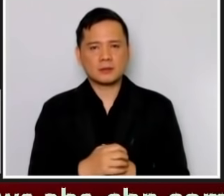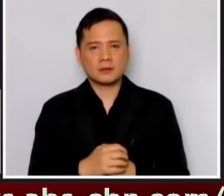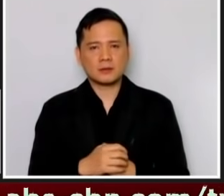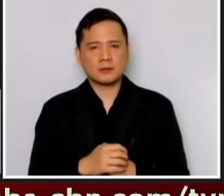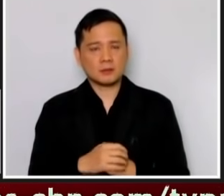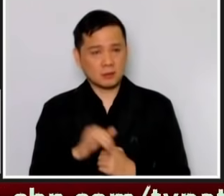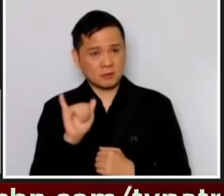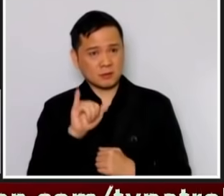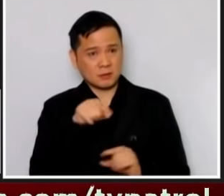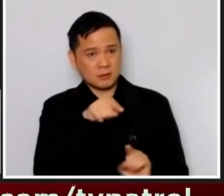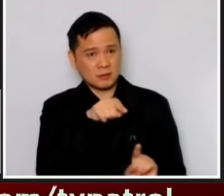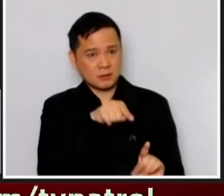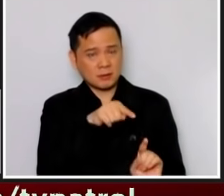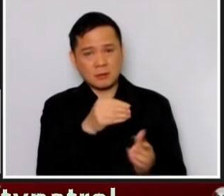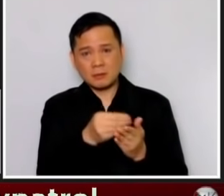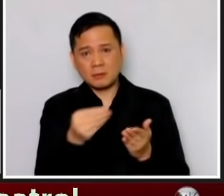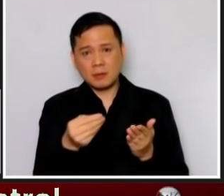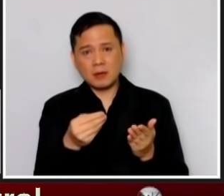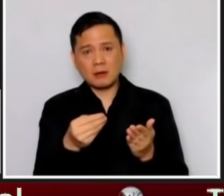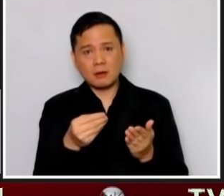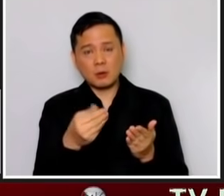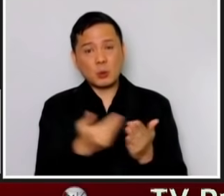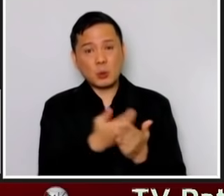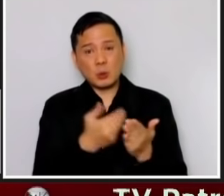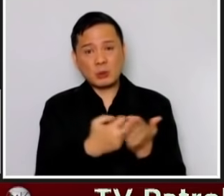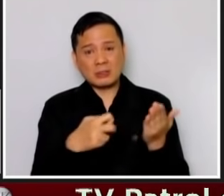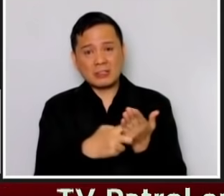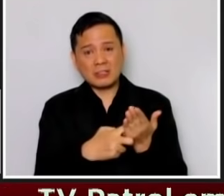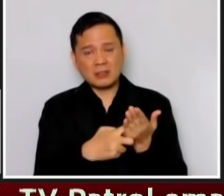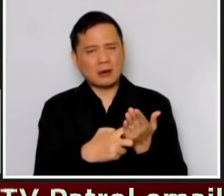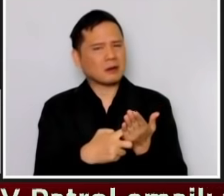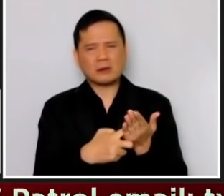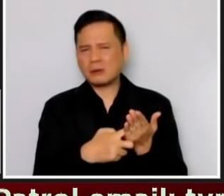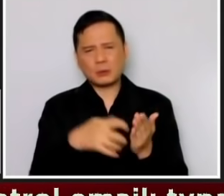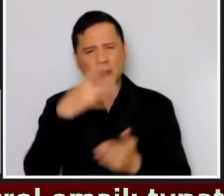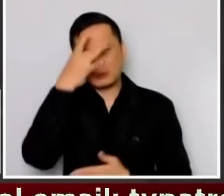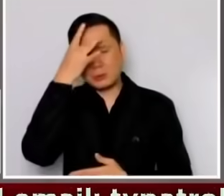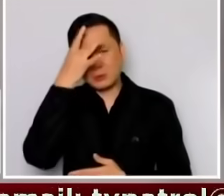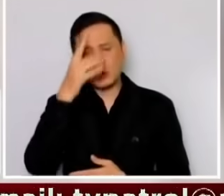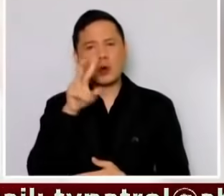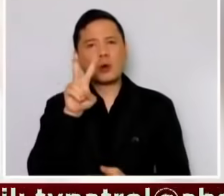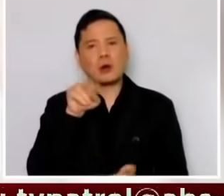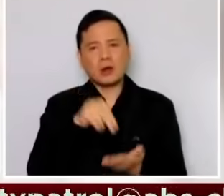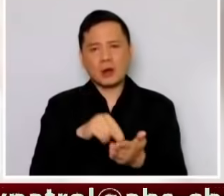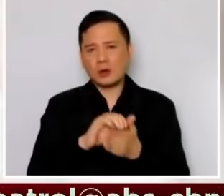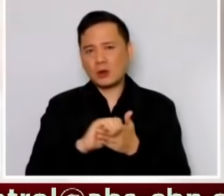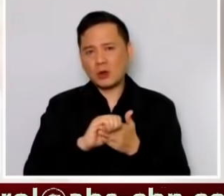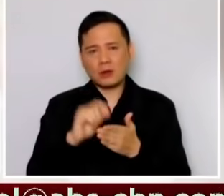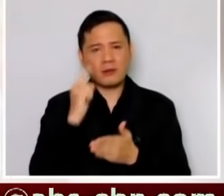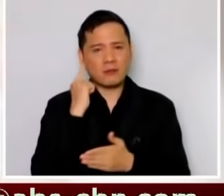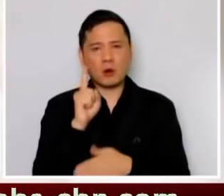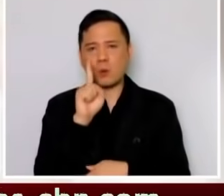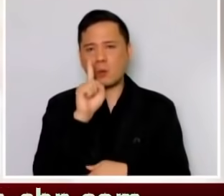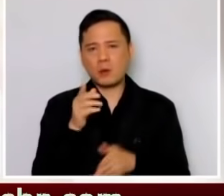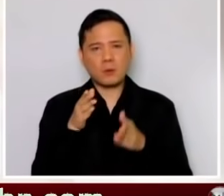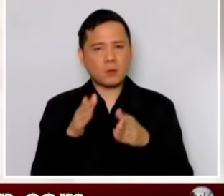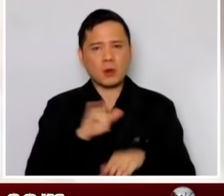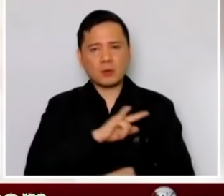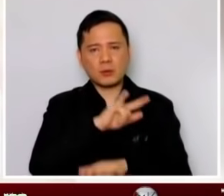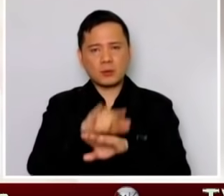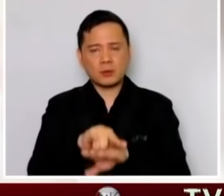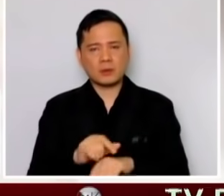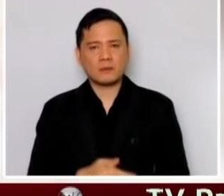ulit ng another booking dahil nasa $2,000 na po in one-way ticket lang po 'yon. Pero nagulat si Maria nang malaman na